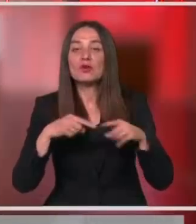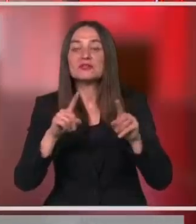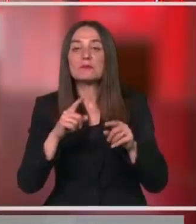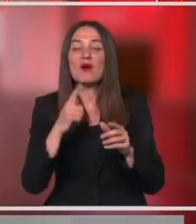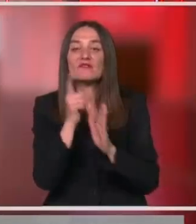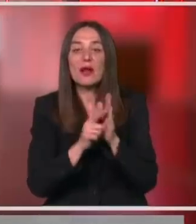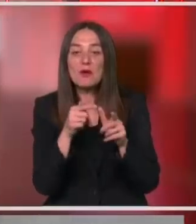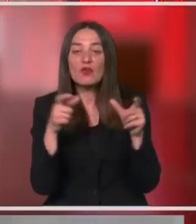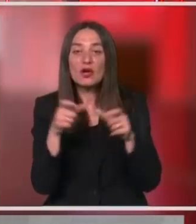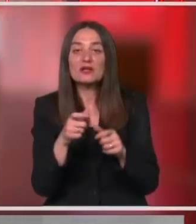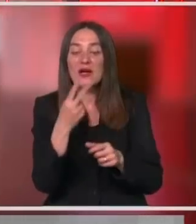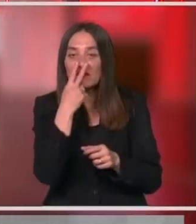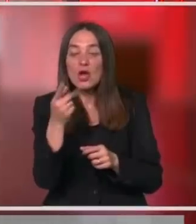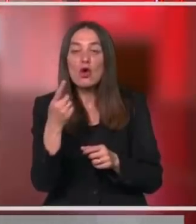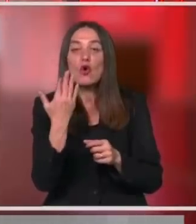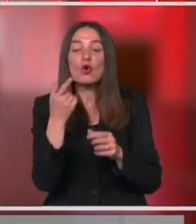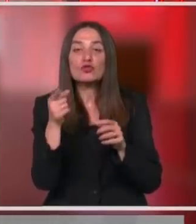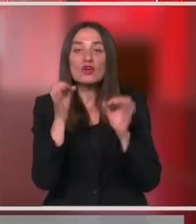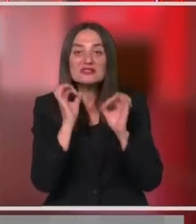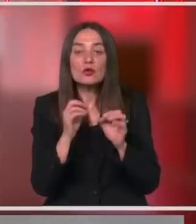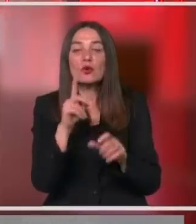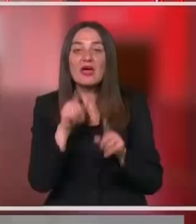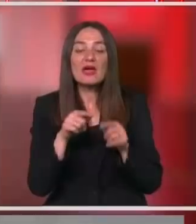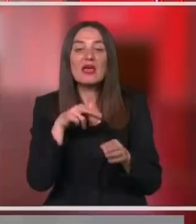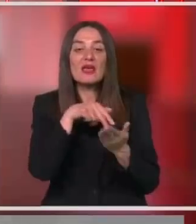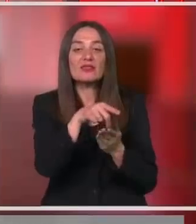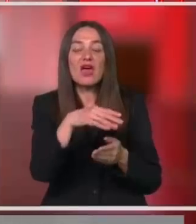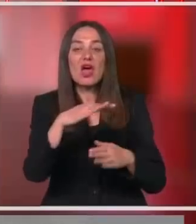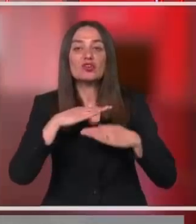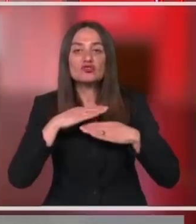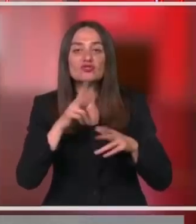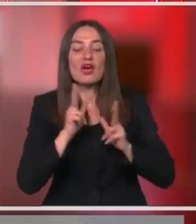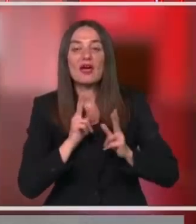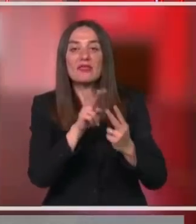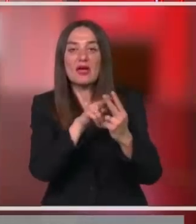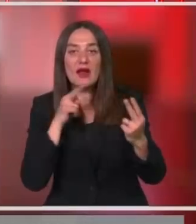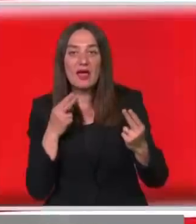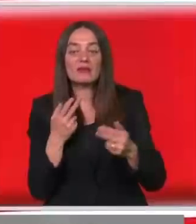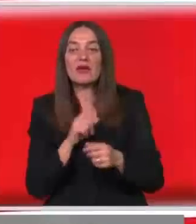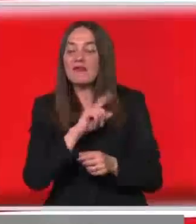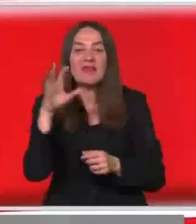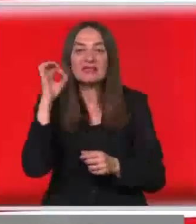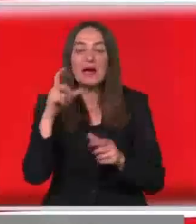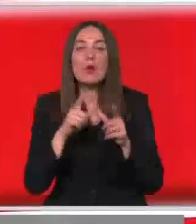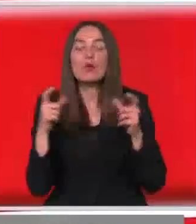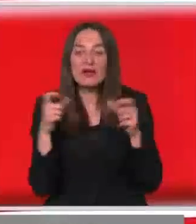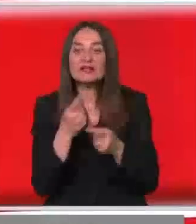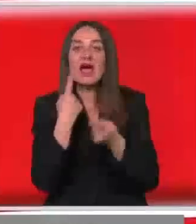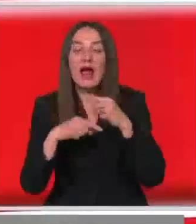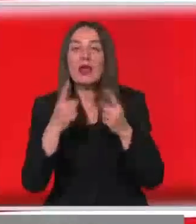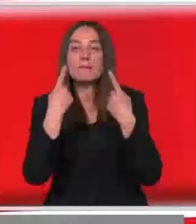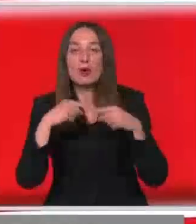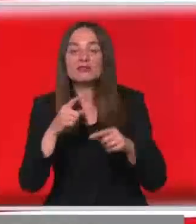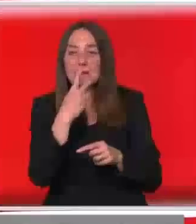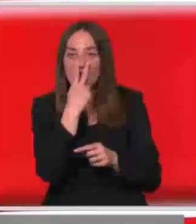videli koliko je to sigurnije i pouzdanije nego odlazak na šalter, čekanje u redu, a ne samo u krizi, ali pogotovo u ovoj